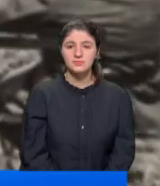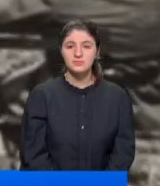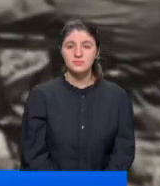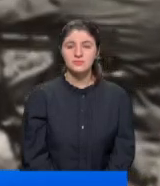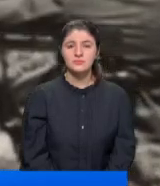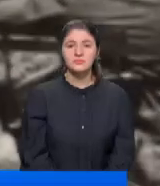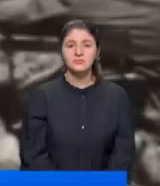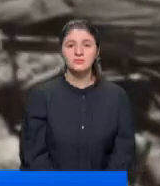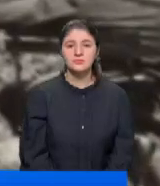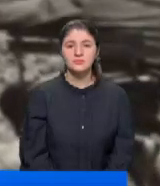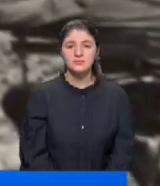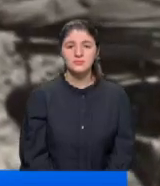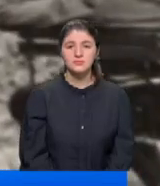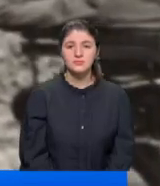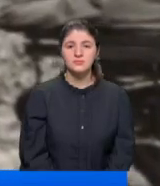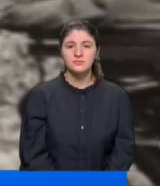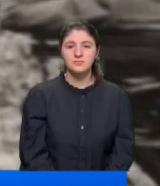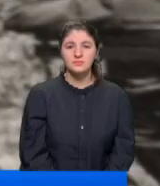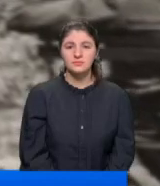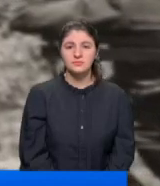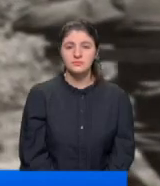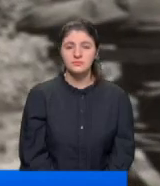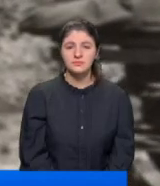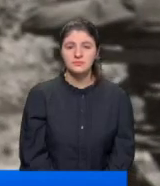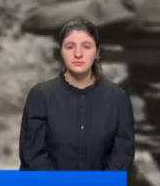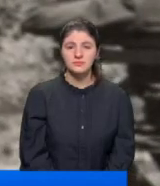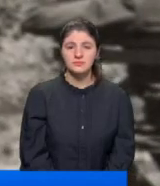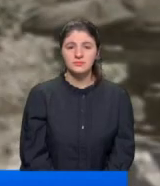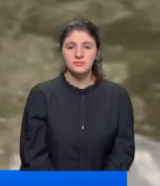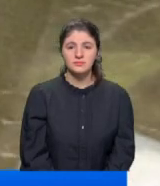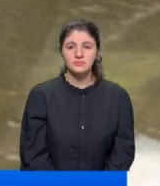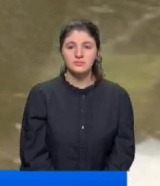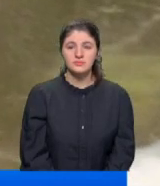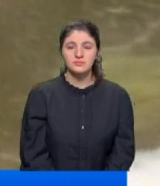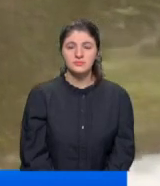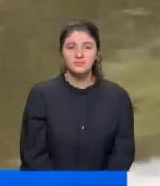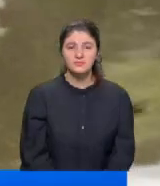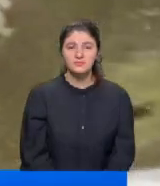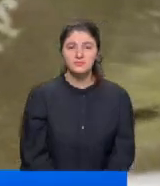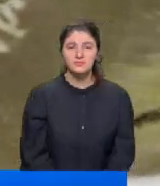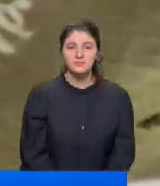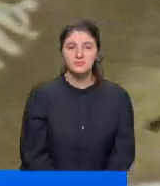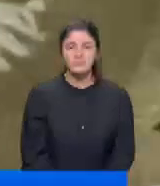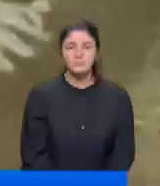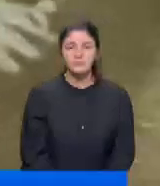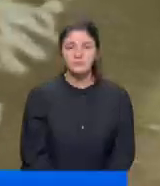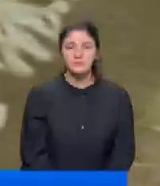ki BİM değil biz Evrim o